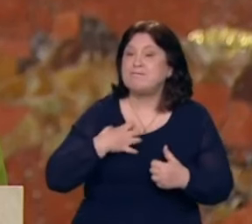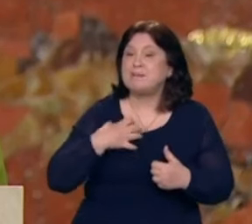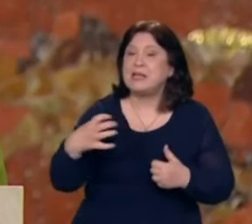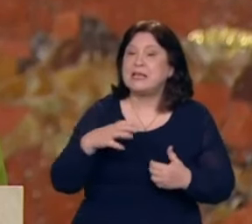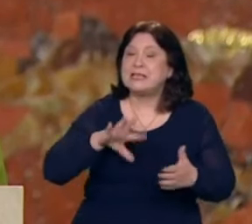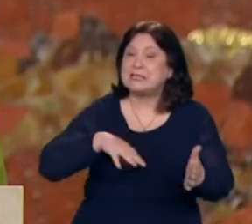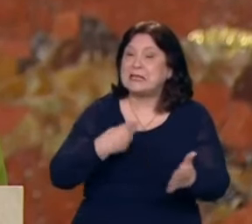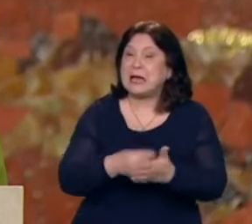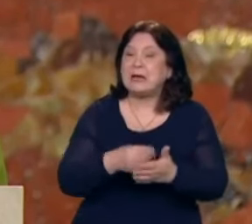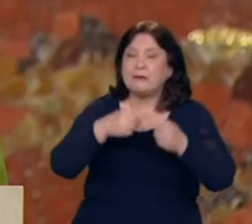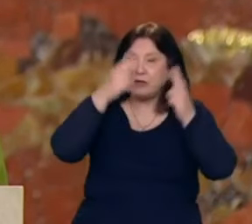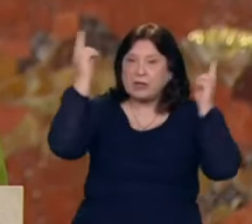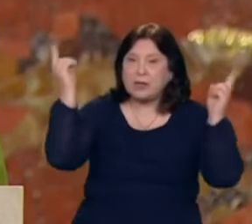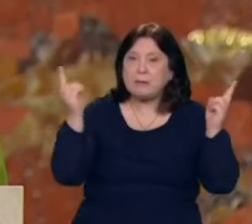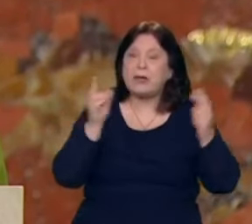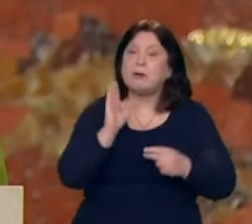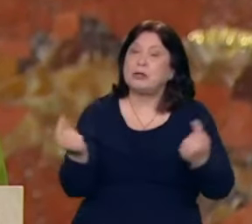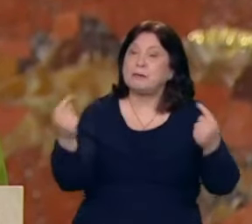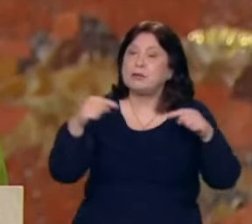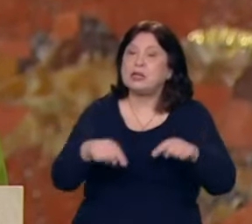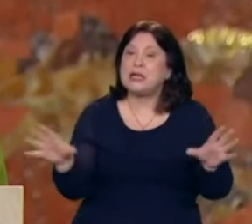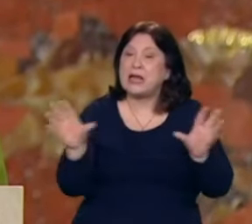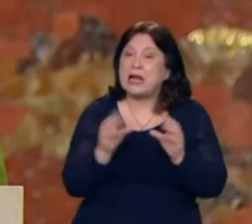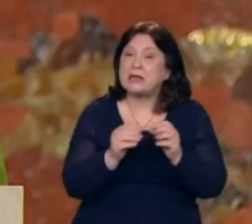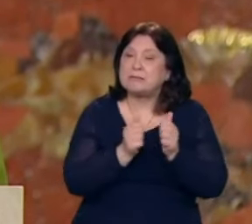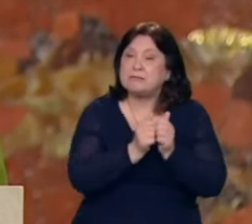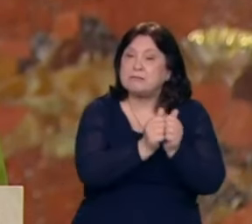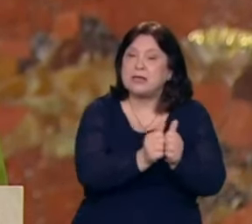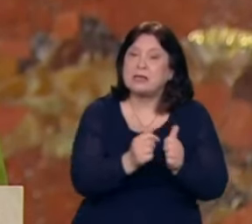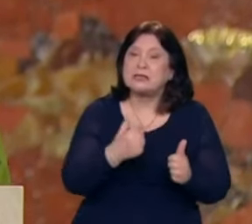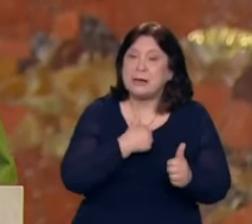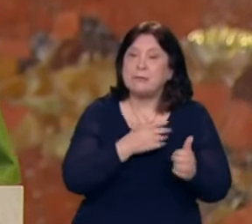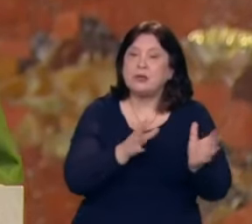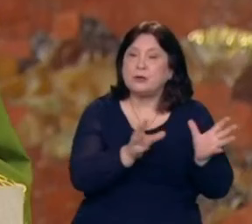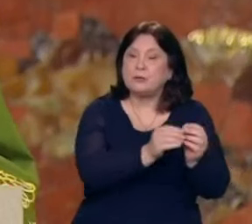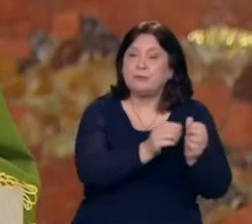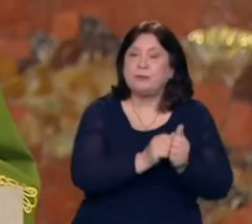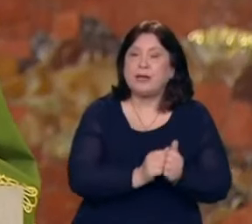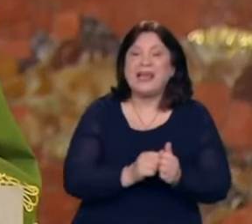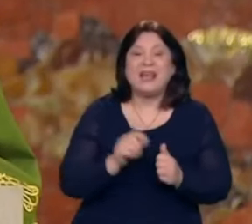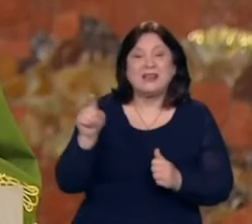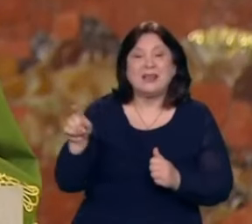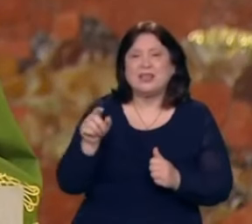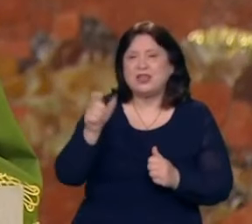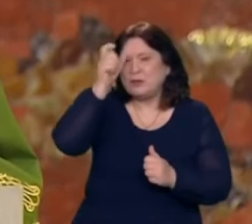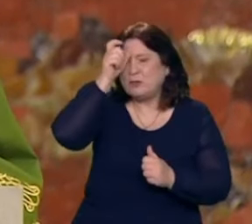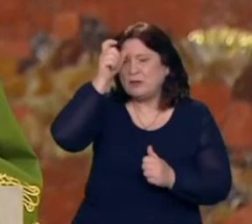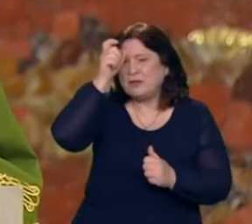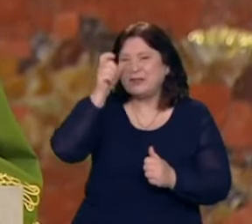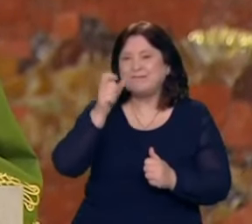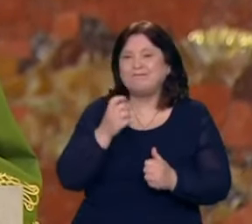Potem przyjdź i Chodź za mną lecz on spmiaczyn